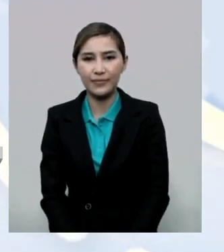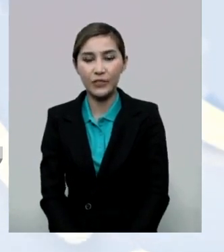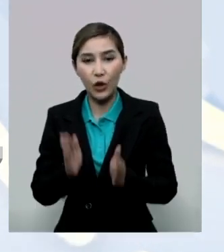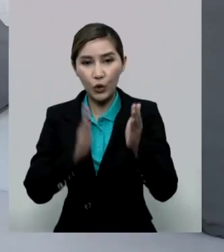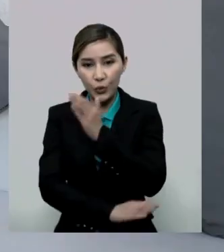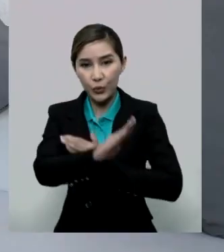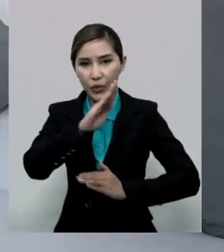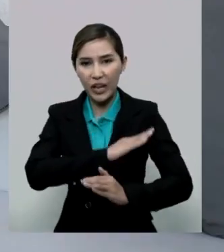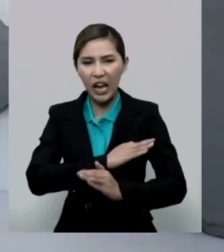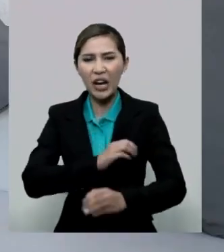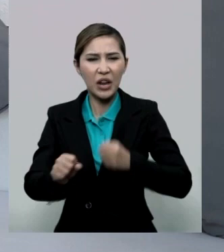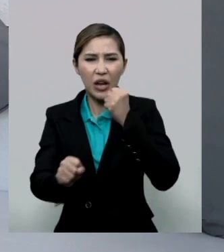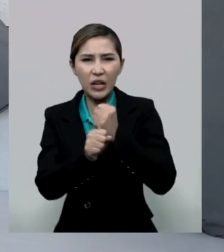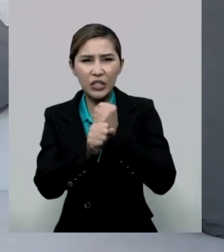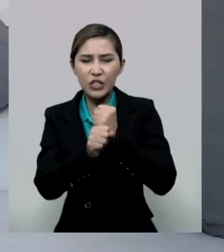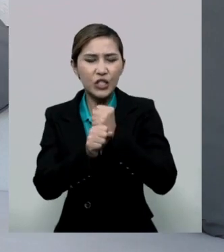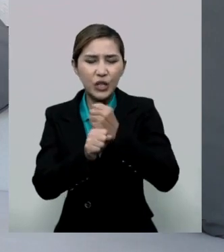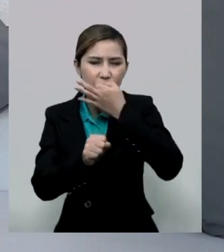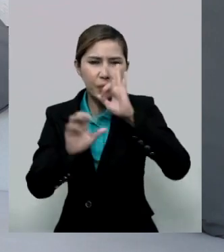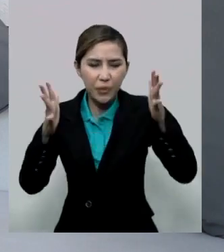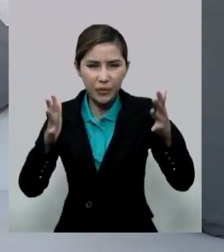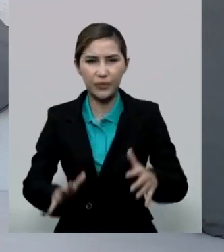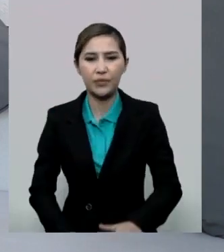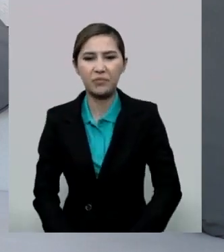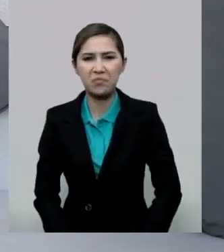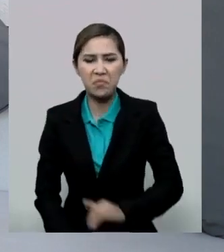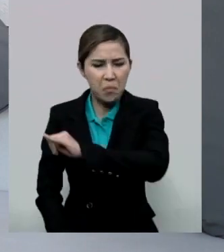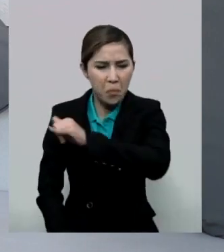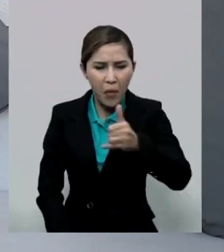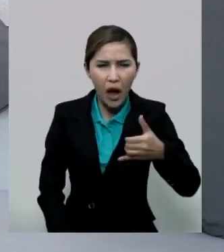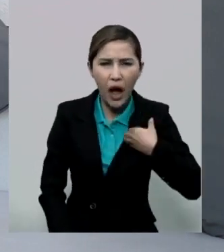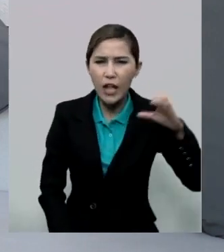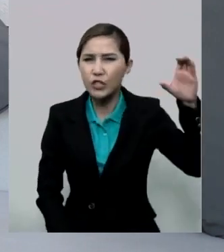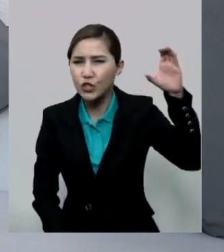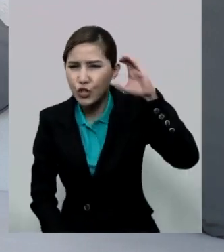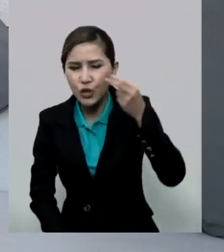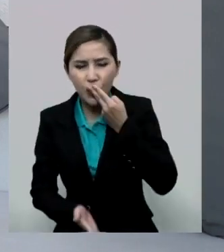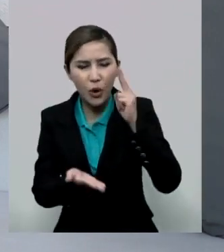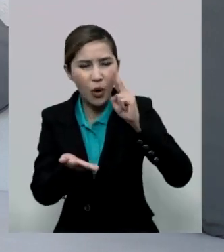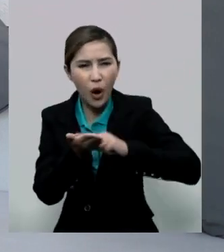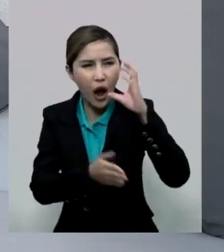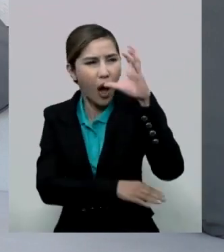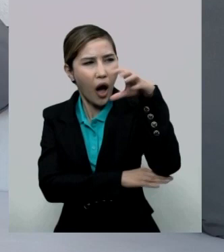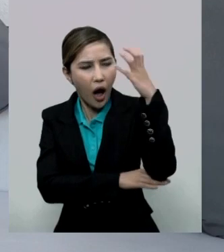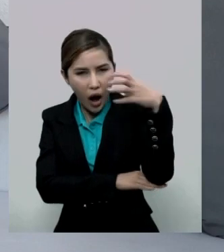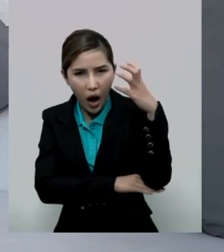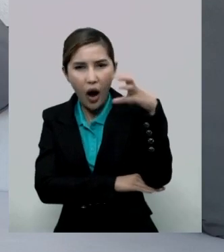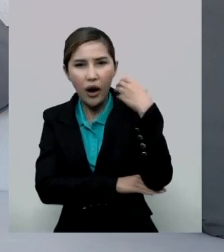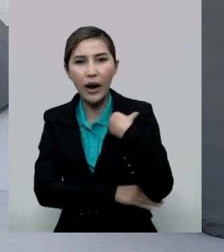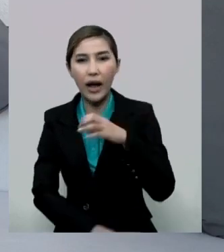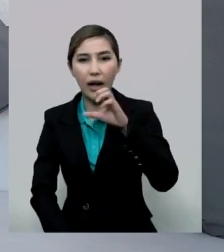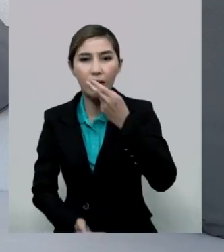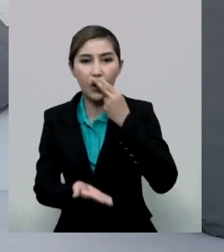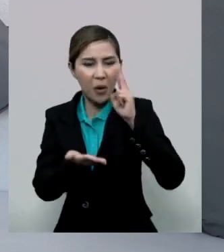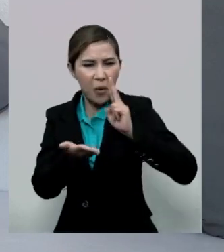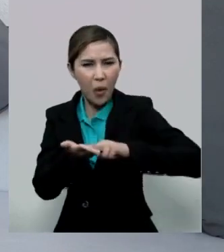www.labor.go.th ค่ะ สำหรับคนพิการที่ยังไม่มีงานทำหรือยังไม่มีรายได้นะคะบางครั้งก็อาจจะหลงเชื่อข้อความหลอกลวง